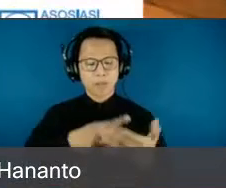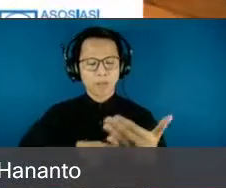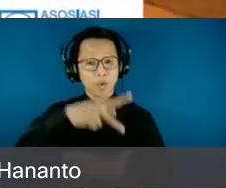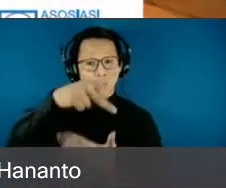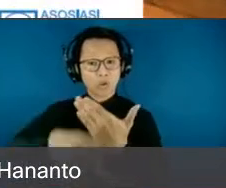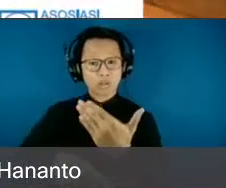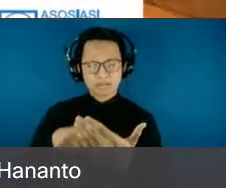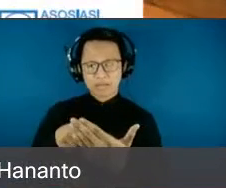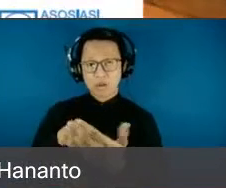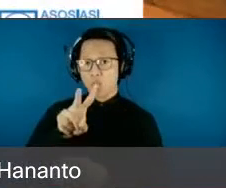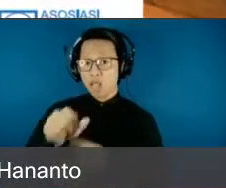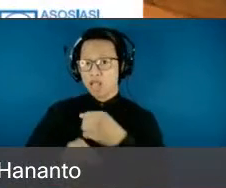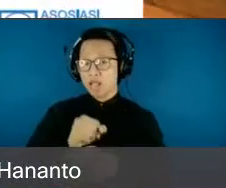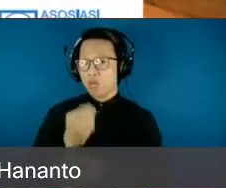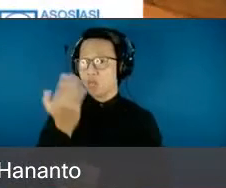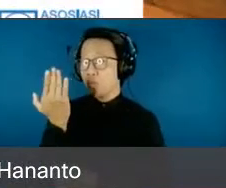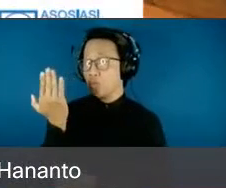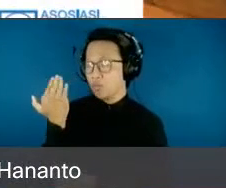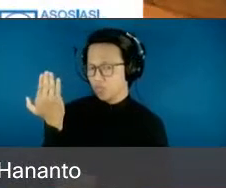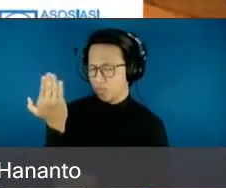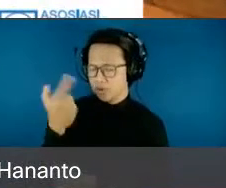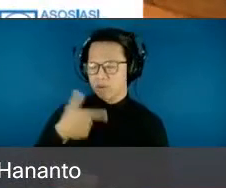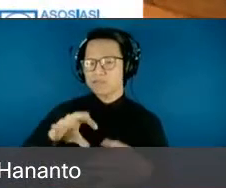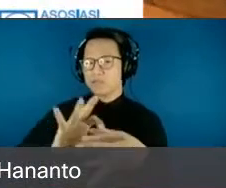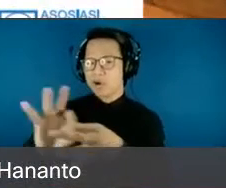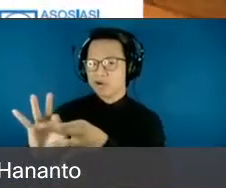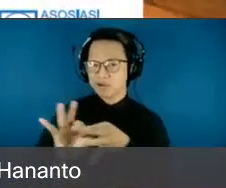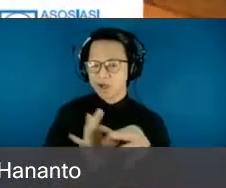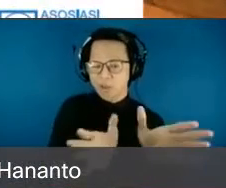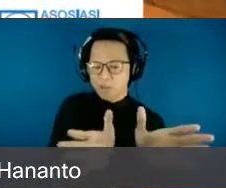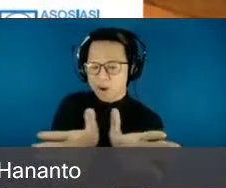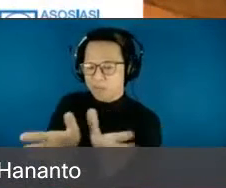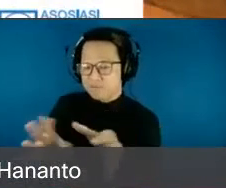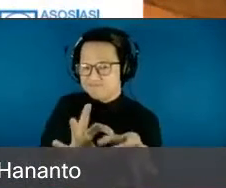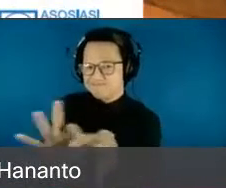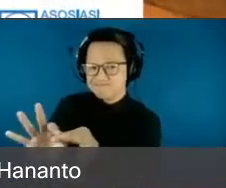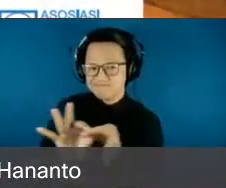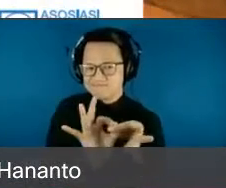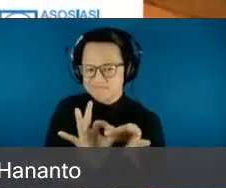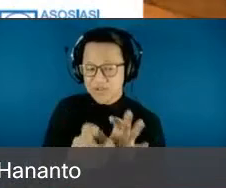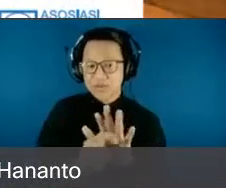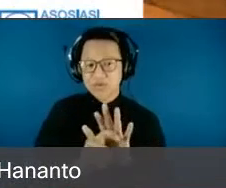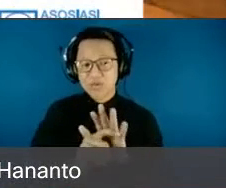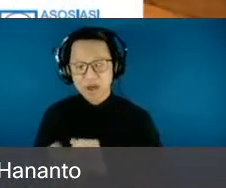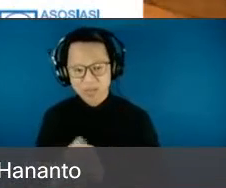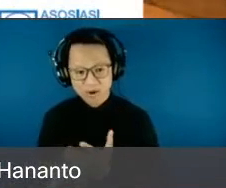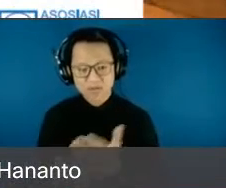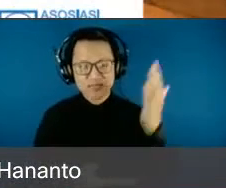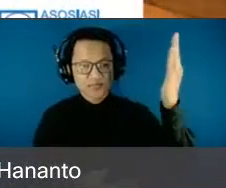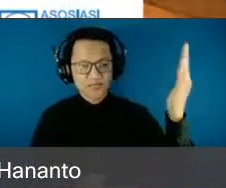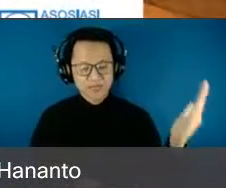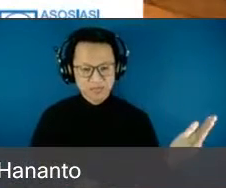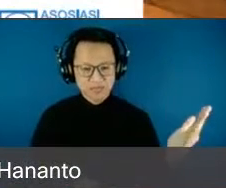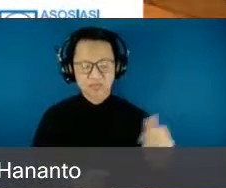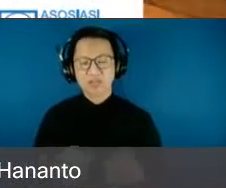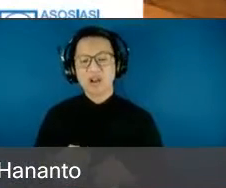di 2 tahun belakangan, kita bekerja sama dengan berbagai pihak, di antaranya adalah Better Work Indonesia, sebuah